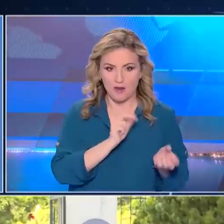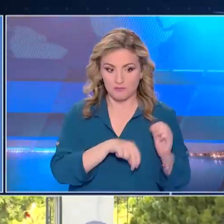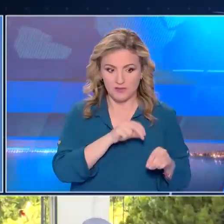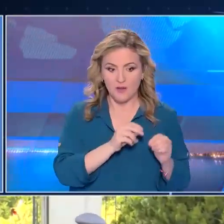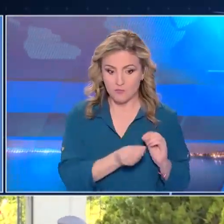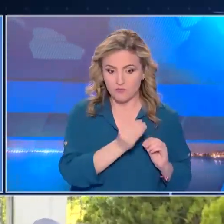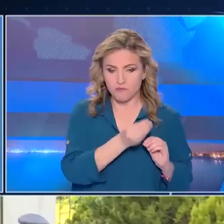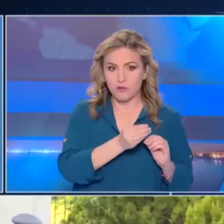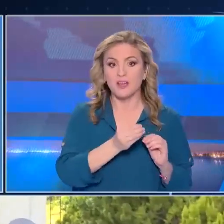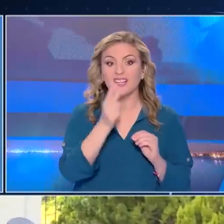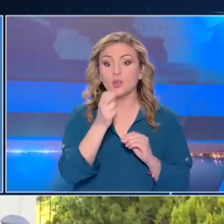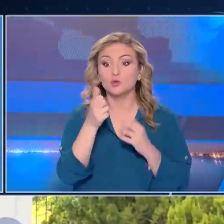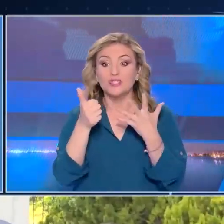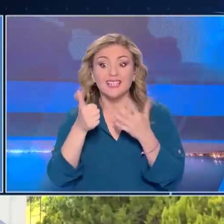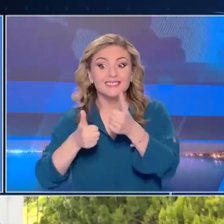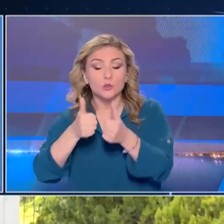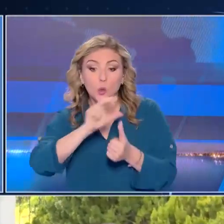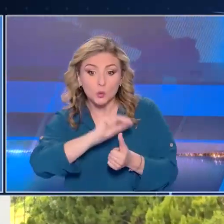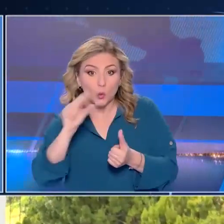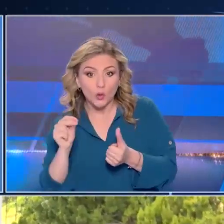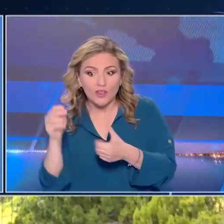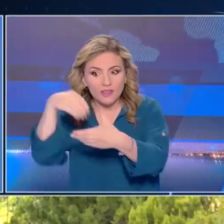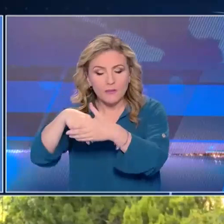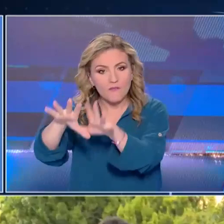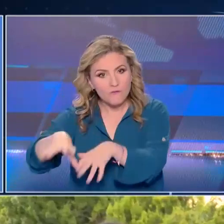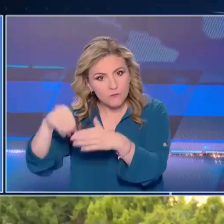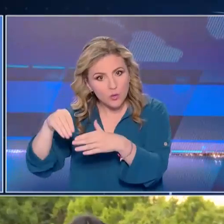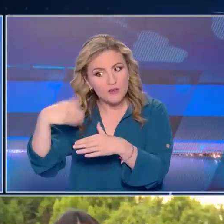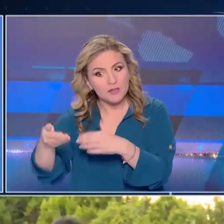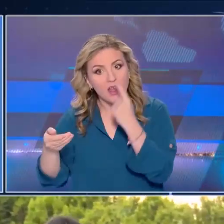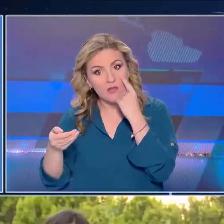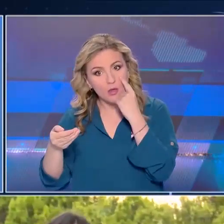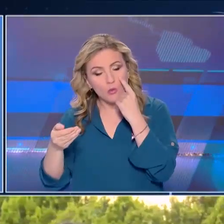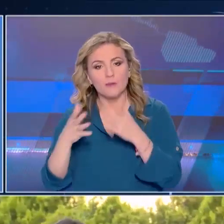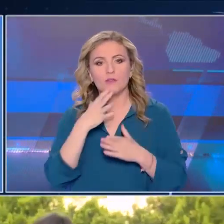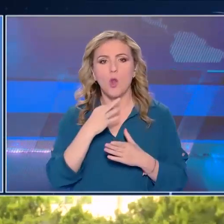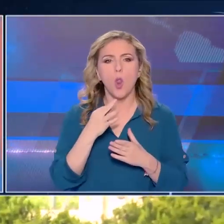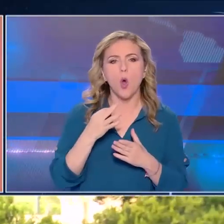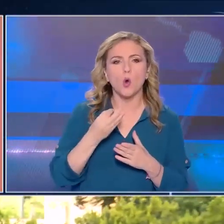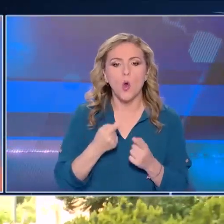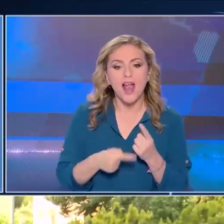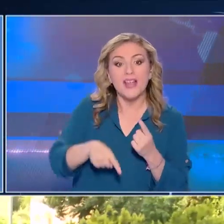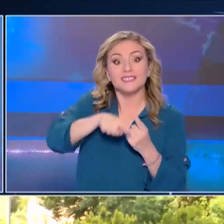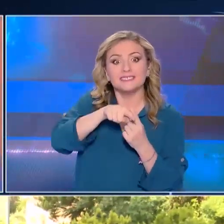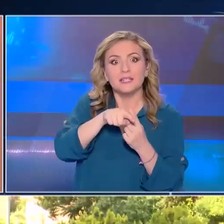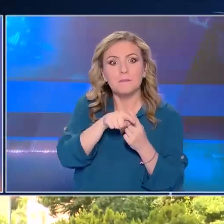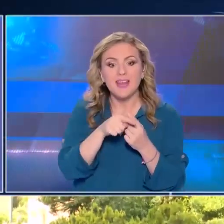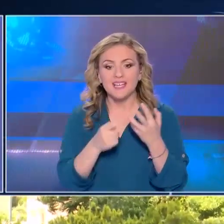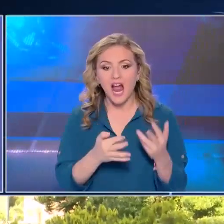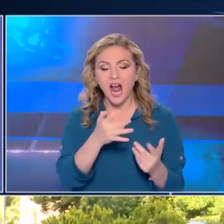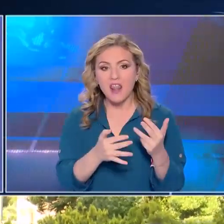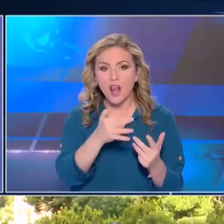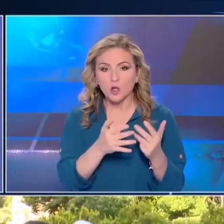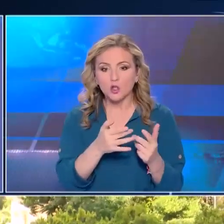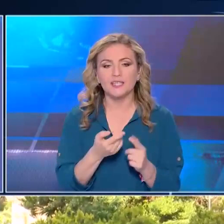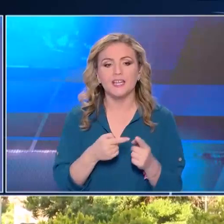στις 26 Ιουνίου, διότι αντιλαμβανόμαστε ότι λόγω της ενισχυμένης αναλογικής που δίνει και το μπόνους